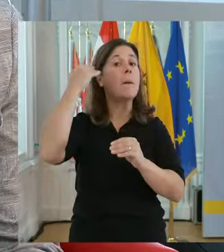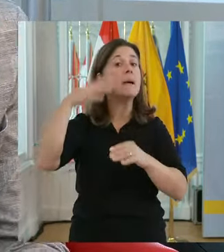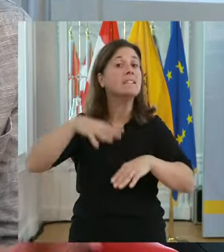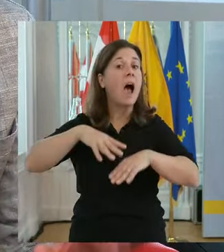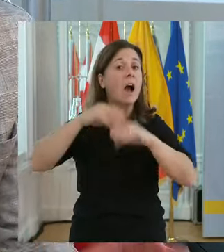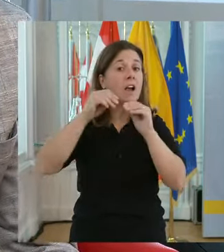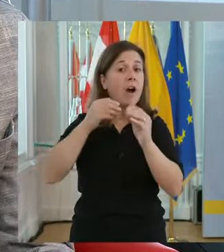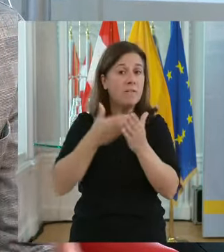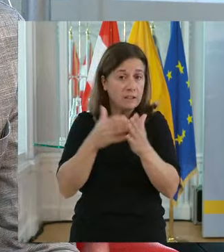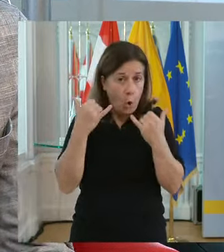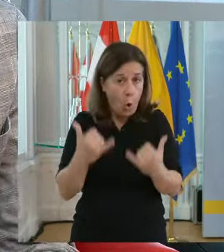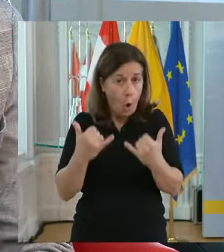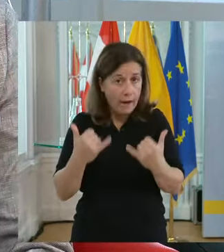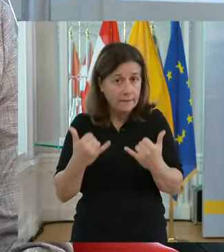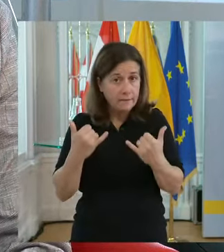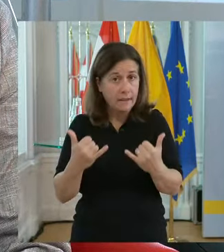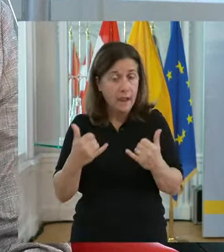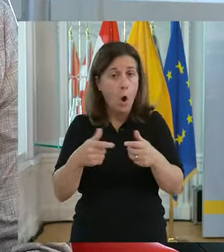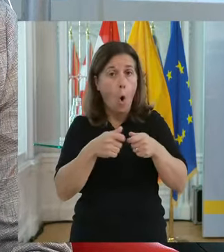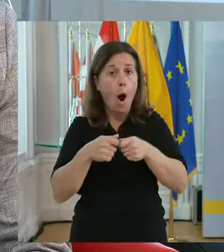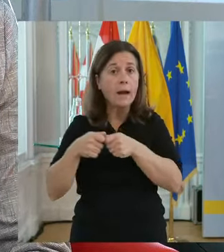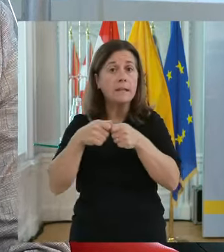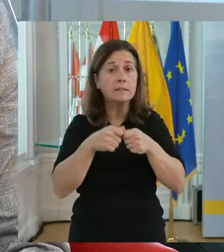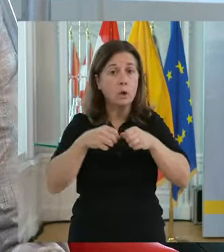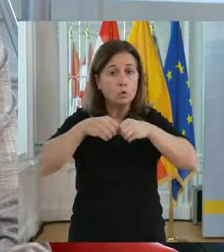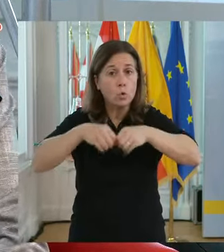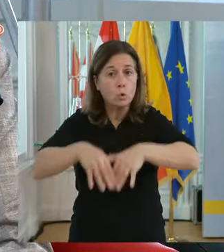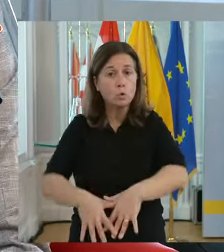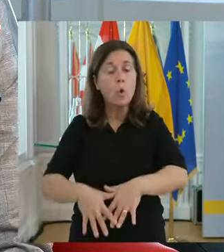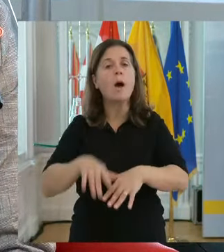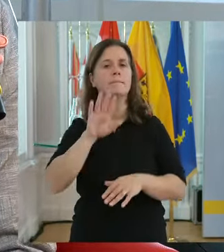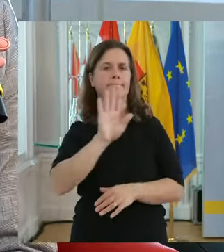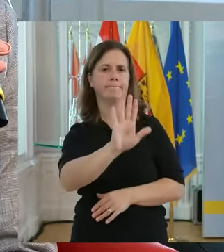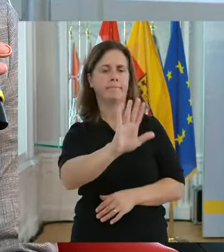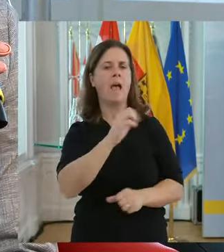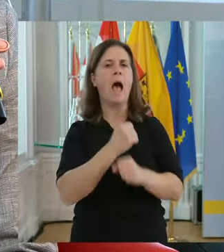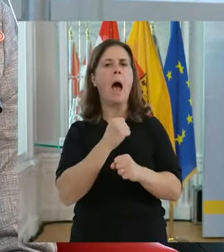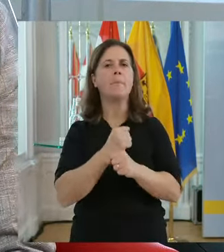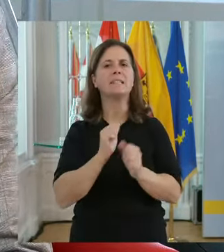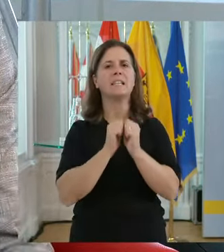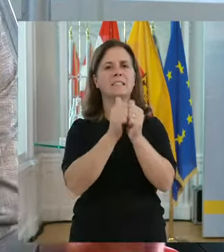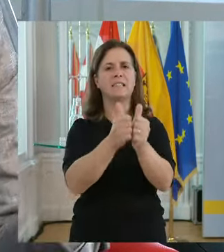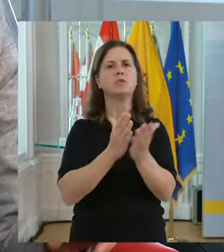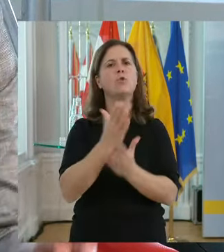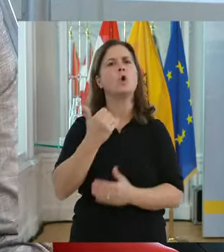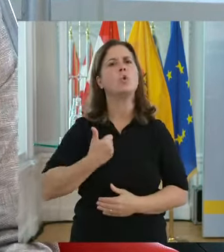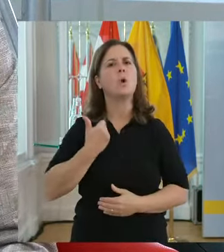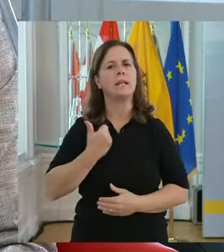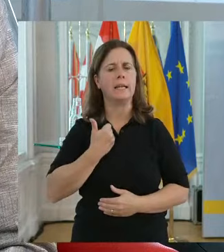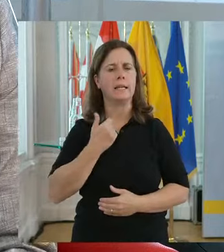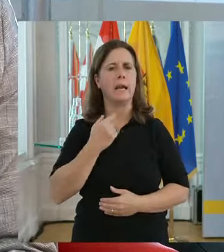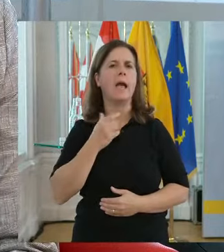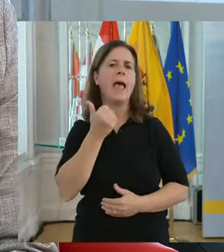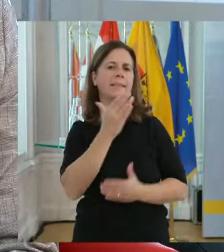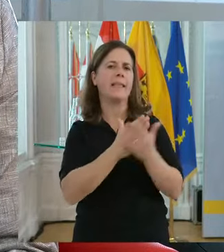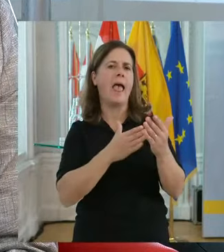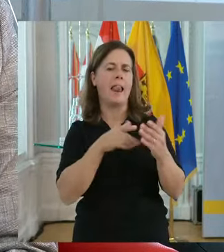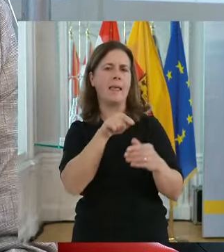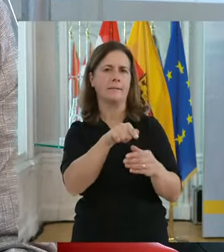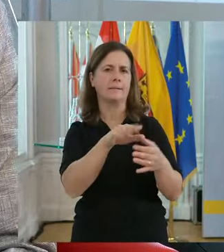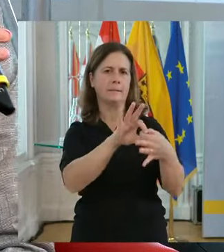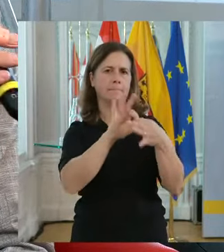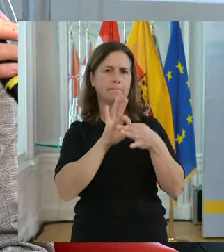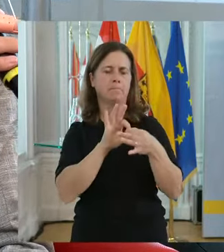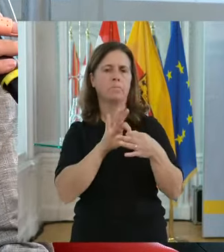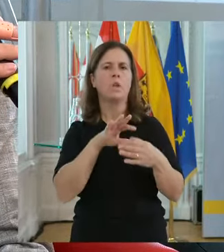was in unserer heutigen Organisationsstruktur die Arbeitsassistenz für Jugendliche ist, beziehungsweise Teile davon in unserem